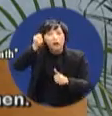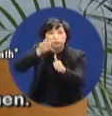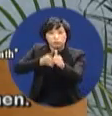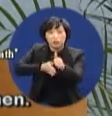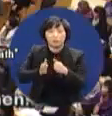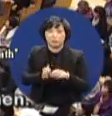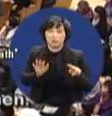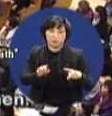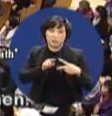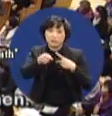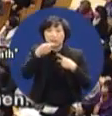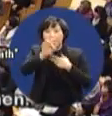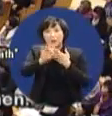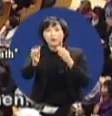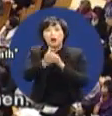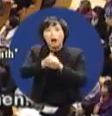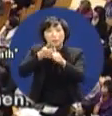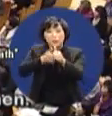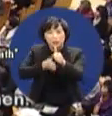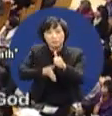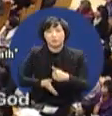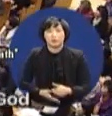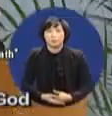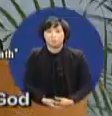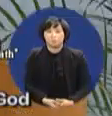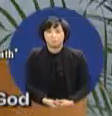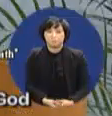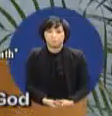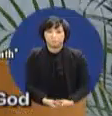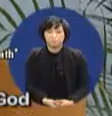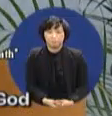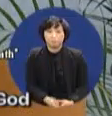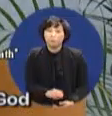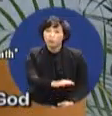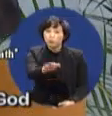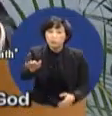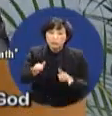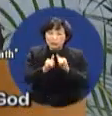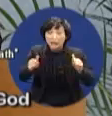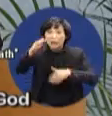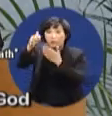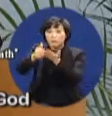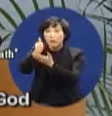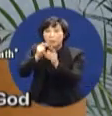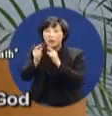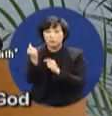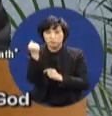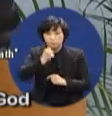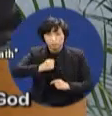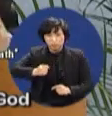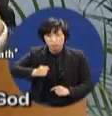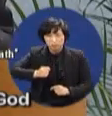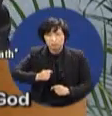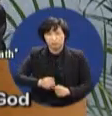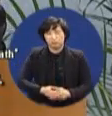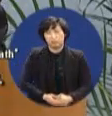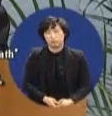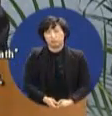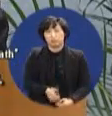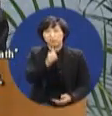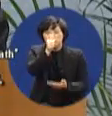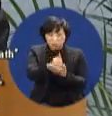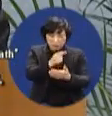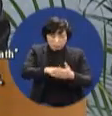아멘. 이해되시면 아멘합시다. 아멘. 예. 인간은 하나님 말씀에 불순종해서 죄